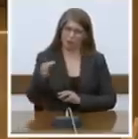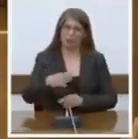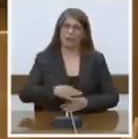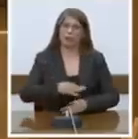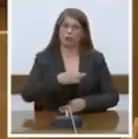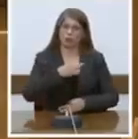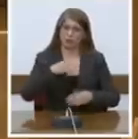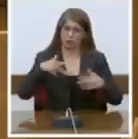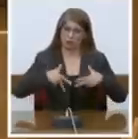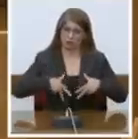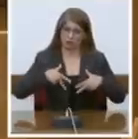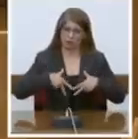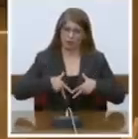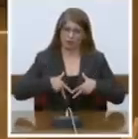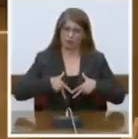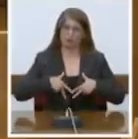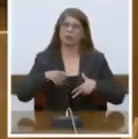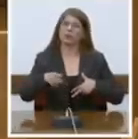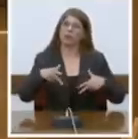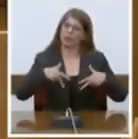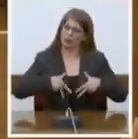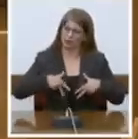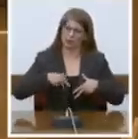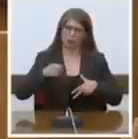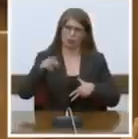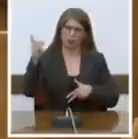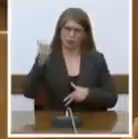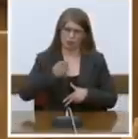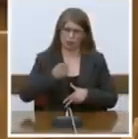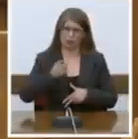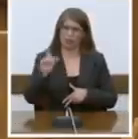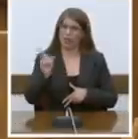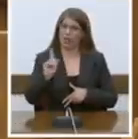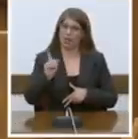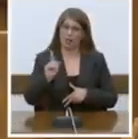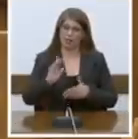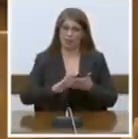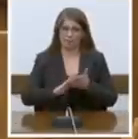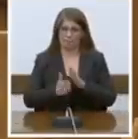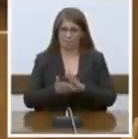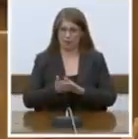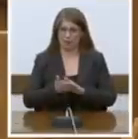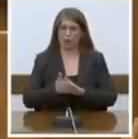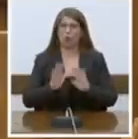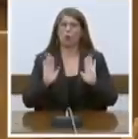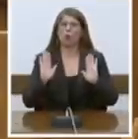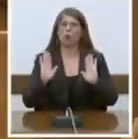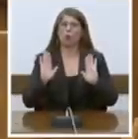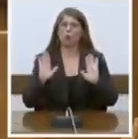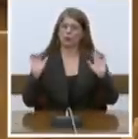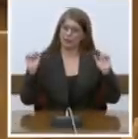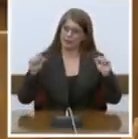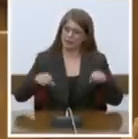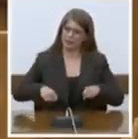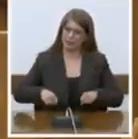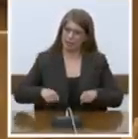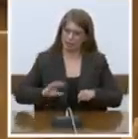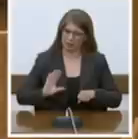της κυβέρνησης και της κυβερνητικής πλειοψηφίας. Δεν είναι πράξη ούτε συνένεσης,